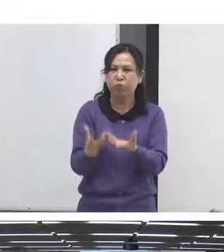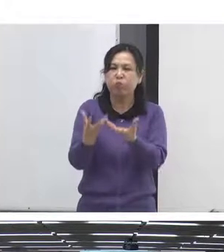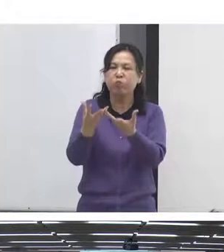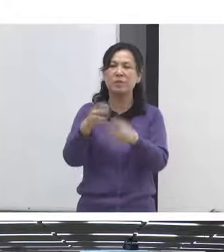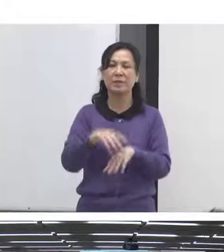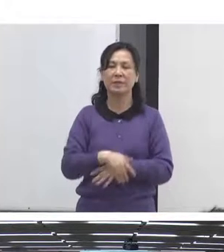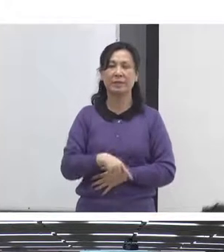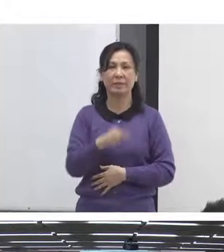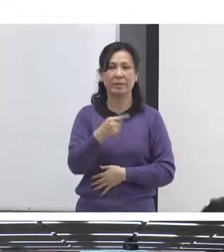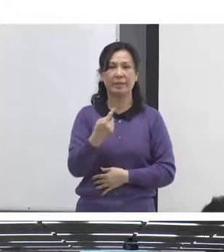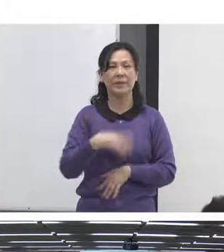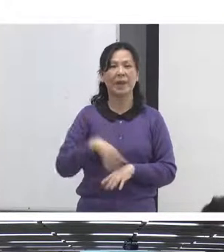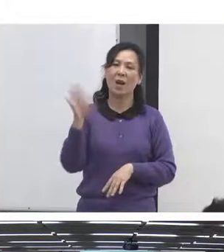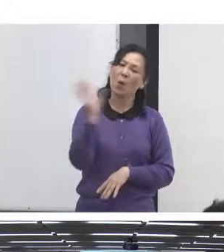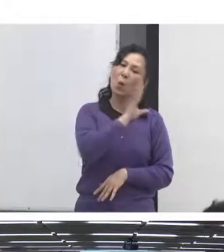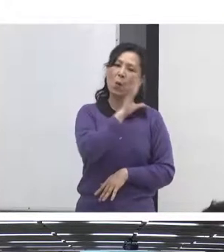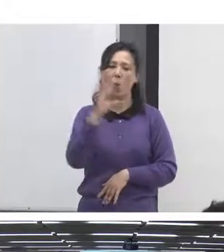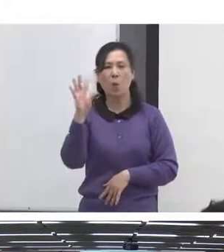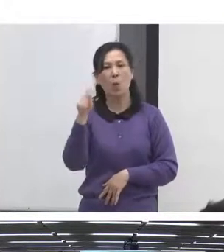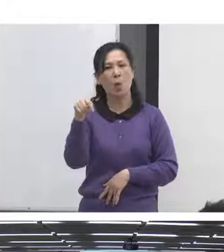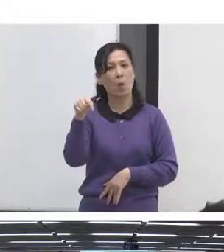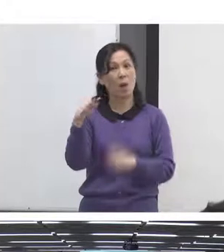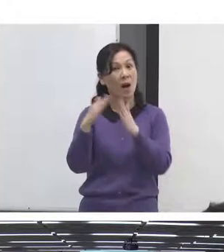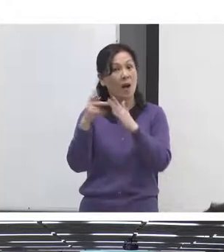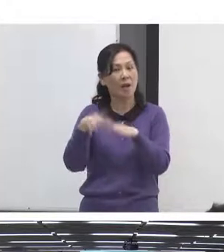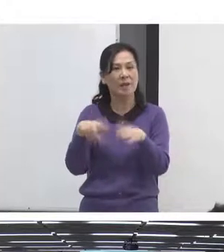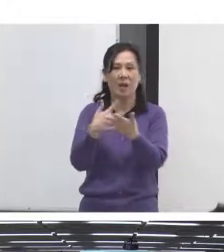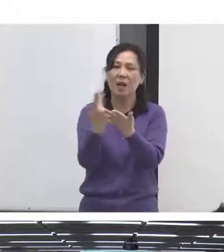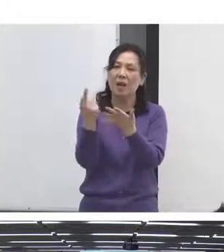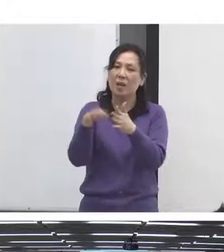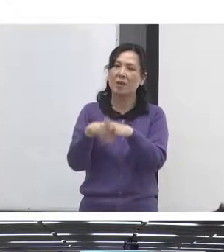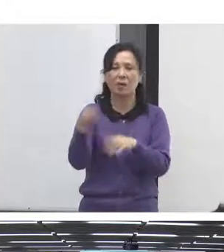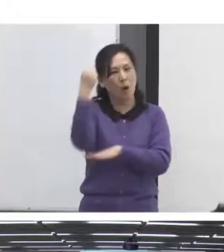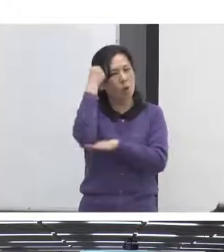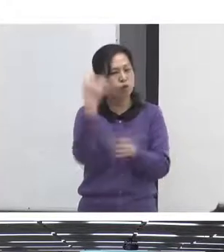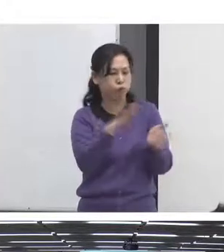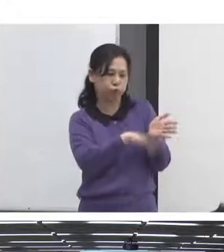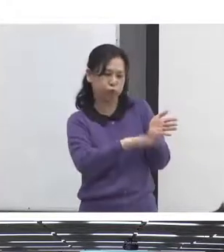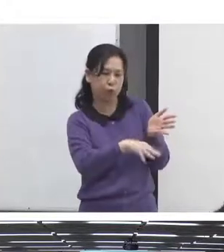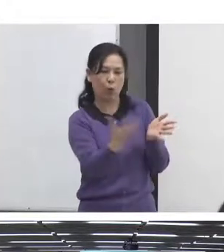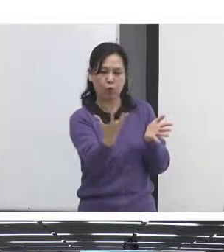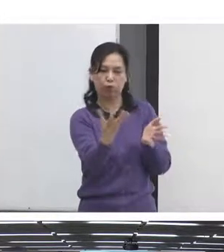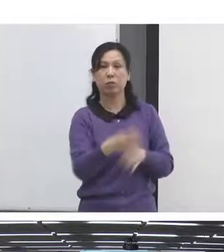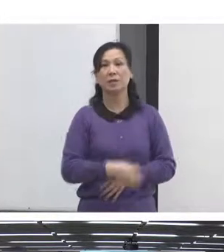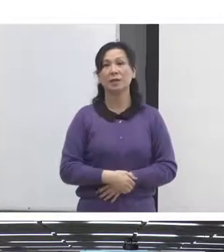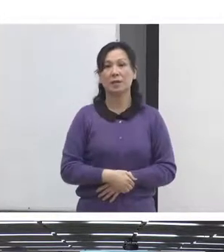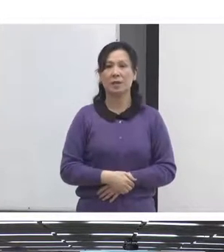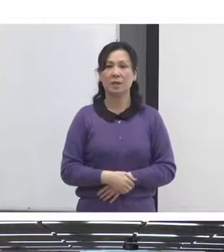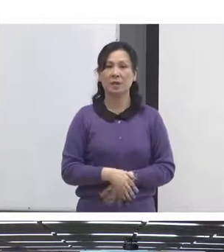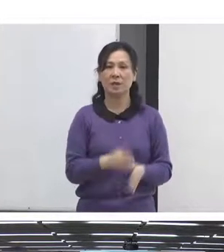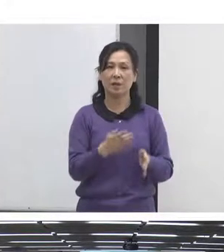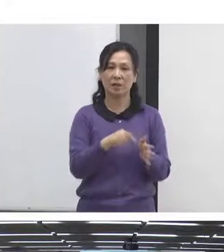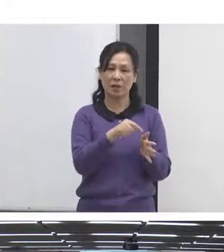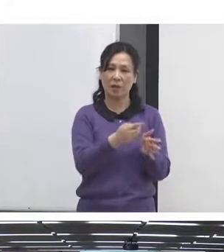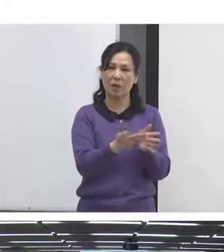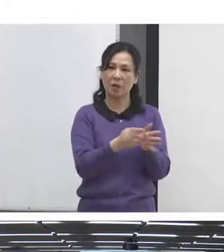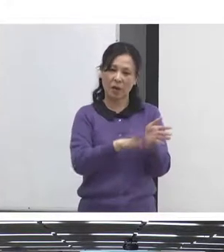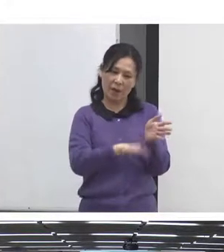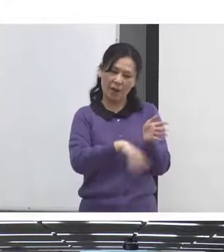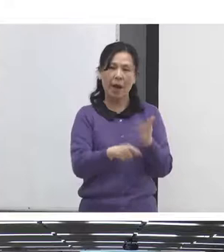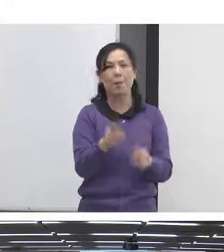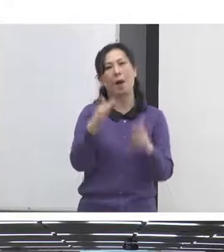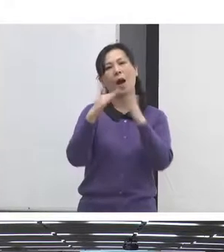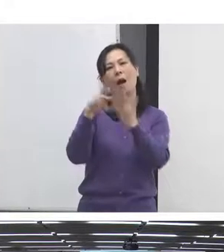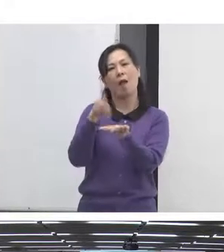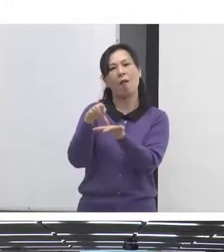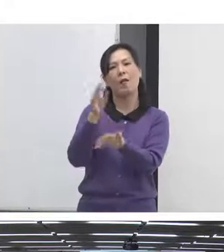是音乐家呀、艺术文化家，他们就是都会比较住在南边。那这边就是等一下看地图也可以知道，它的房价也相对比较低哦。那